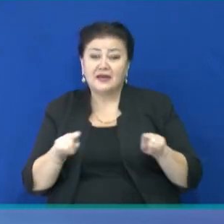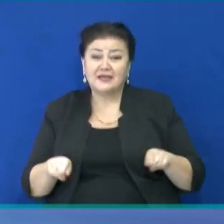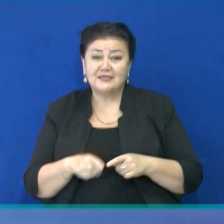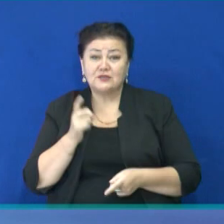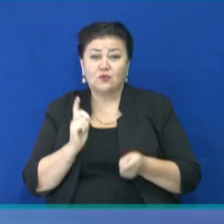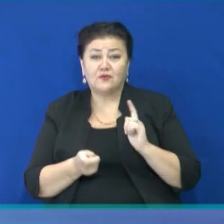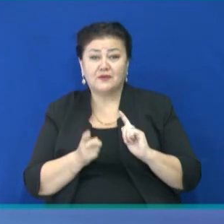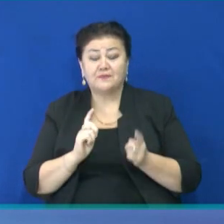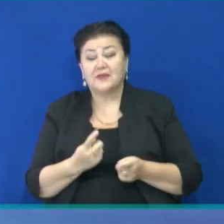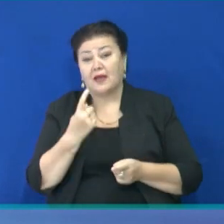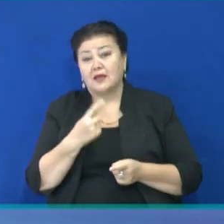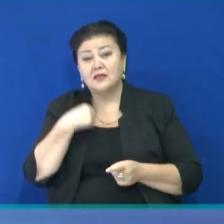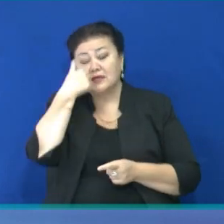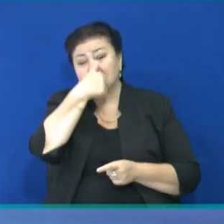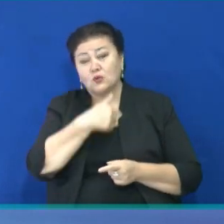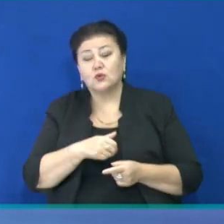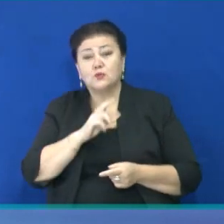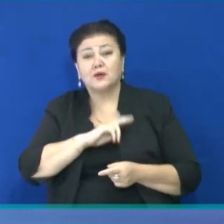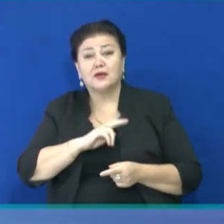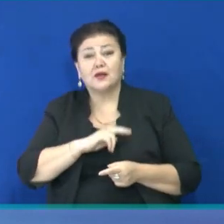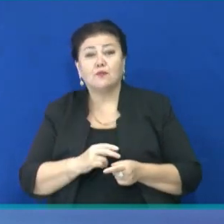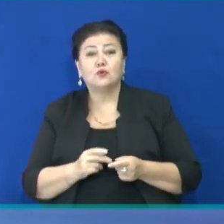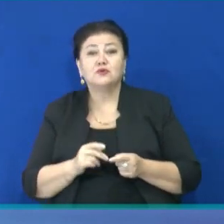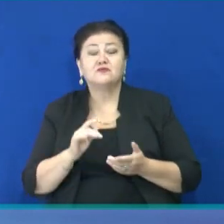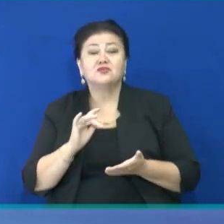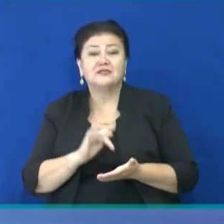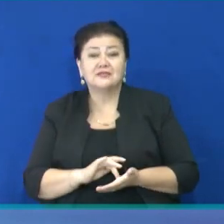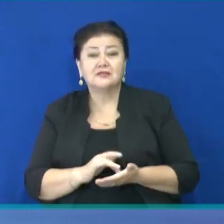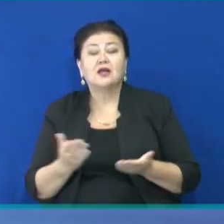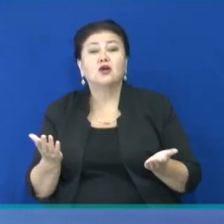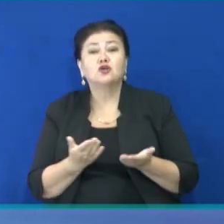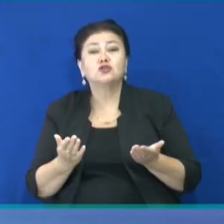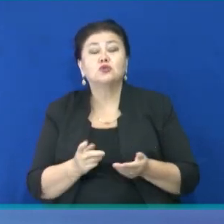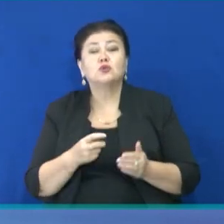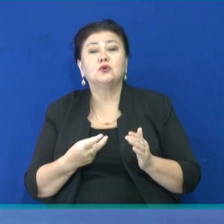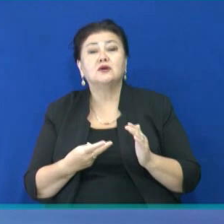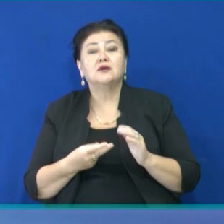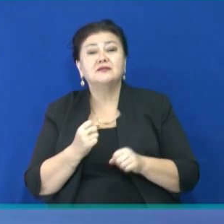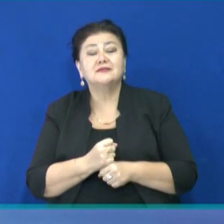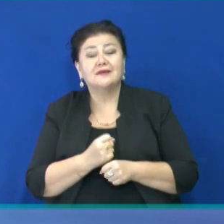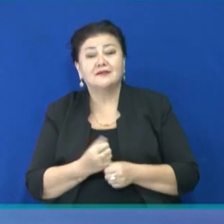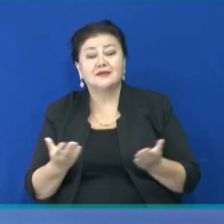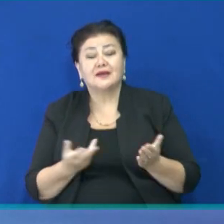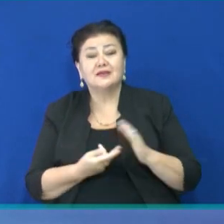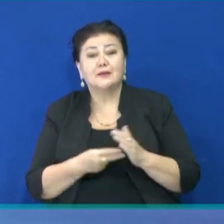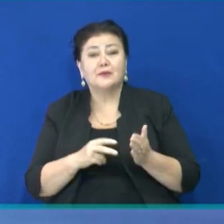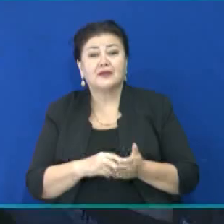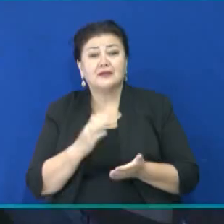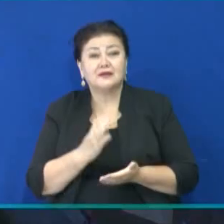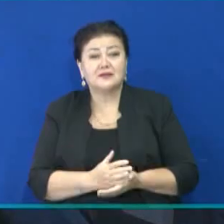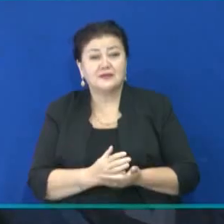жылға жуық қызмет етіп келе жатқан орталық облысқа не берді? Алда қандай жобалар іске асырылатын болады, тілшіміз айтып